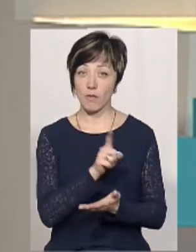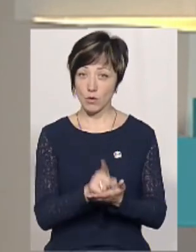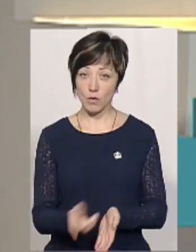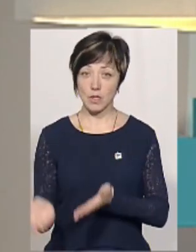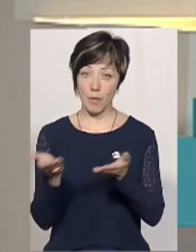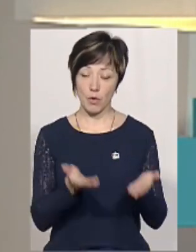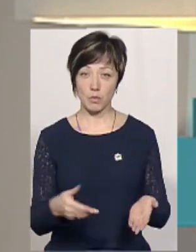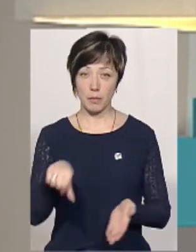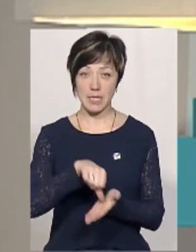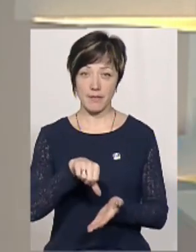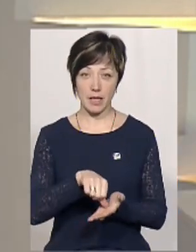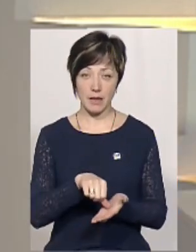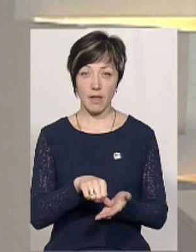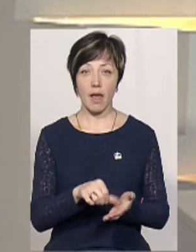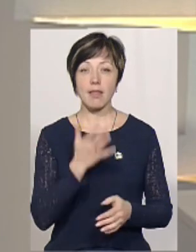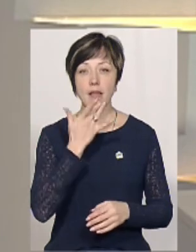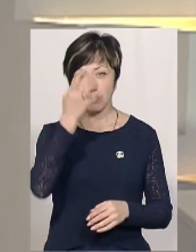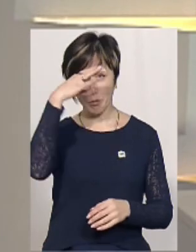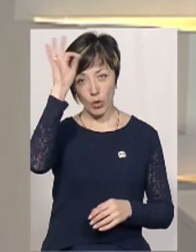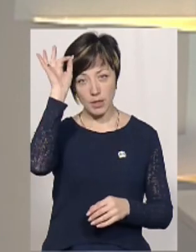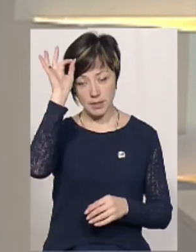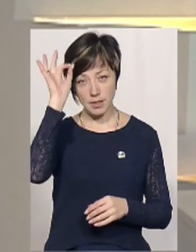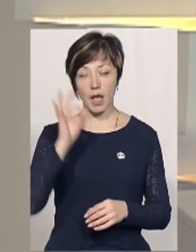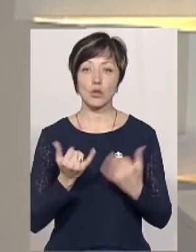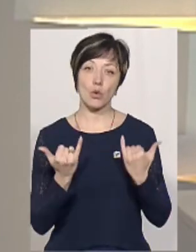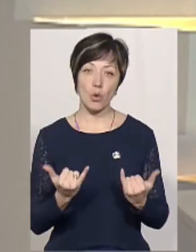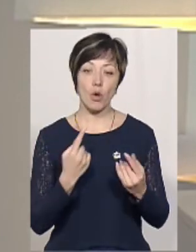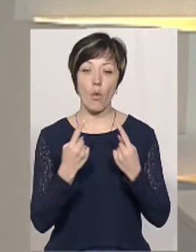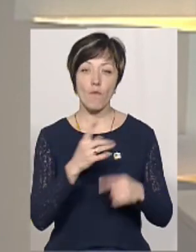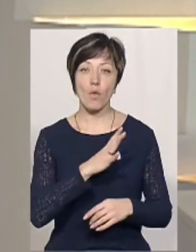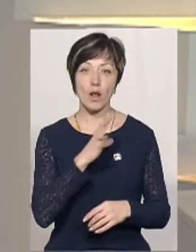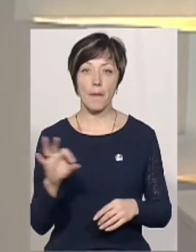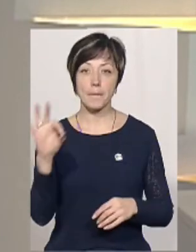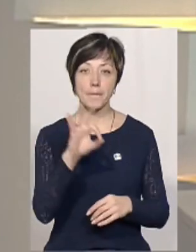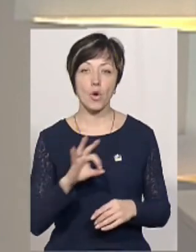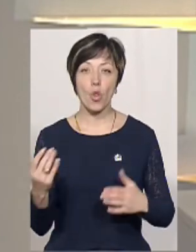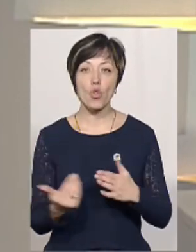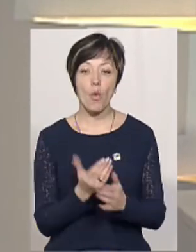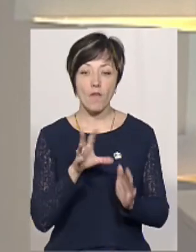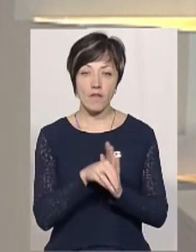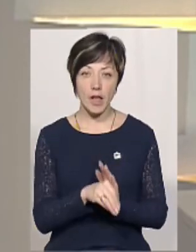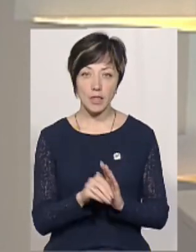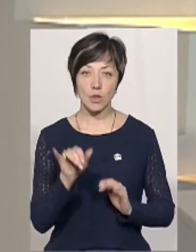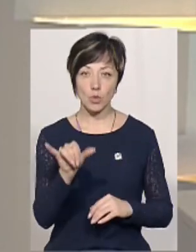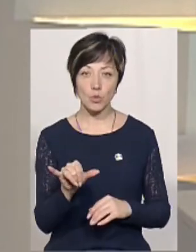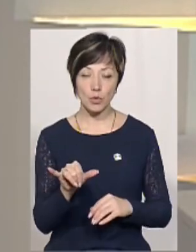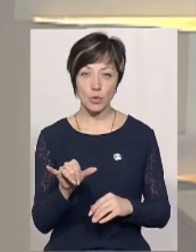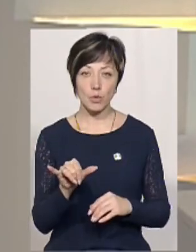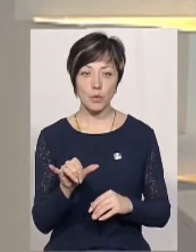обов'язково запросимо представників Нацполіції. Сьогодні ми говорили про нововведення,